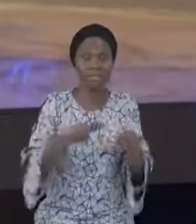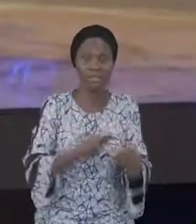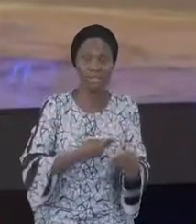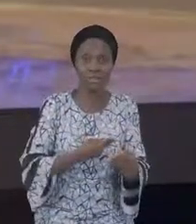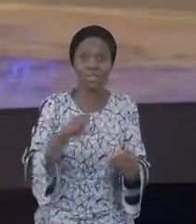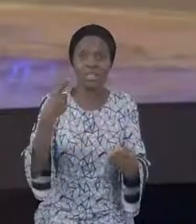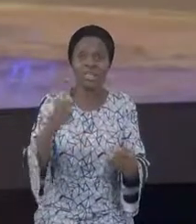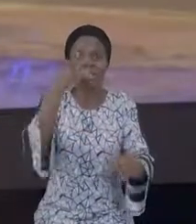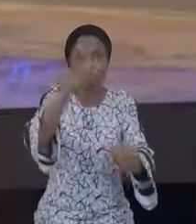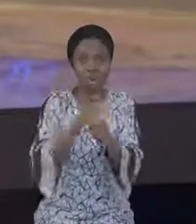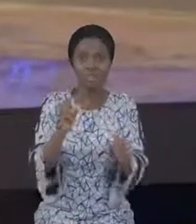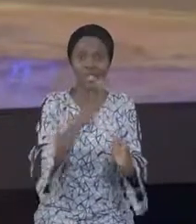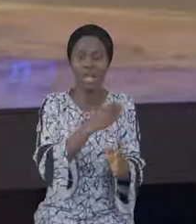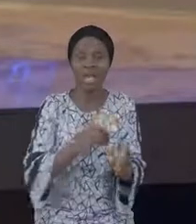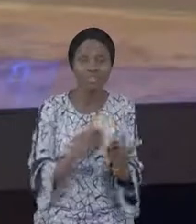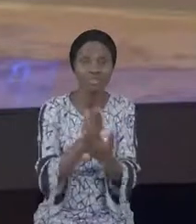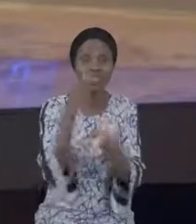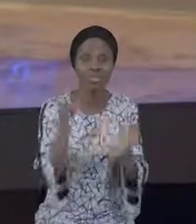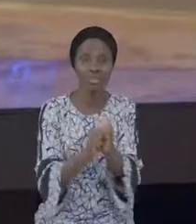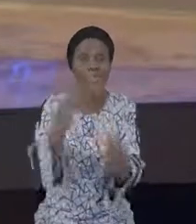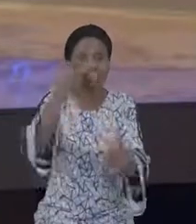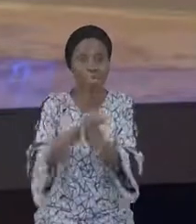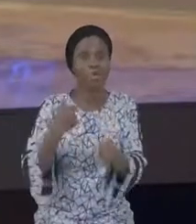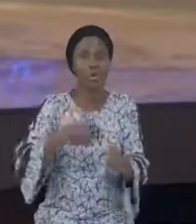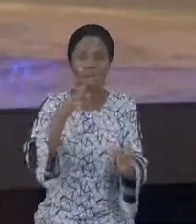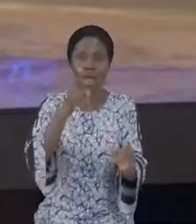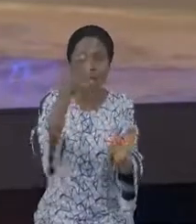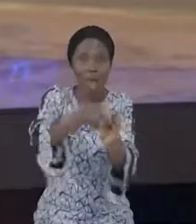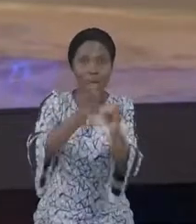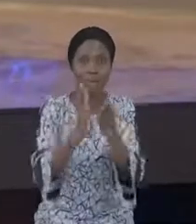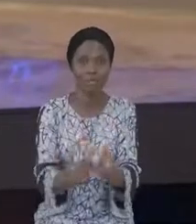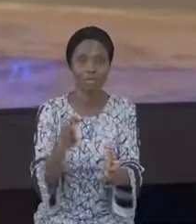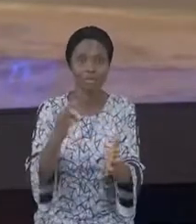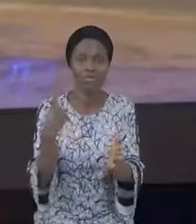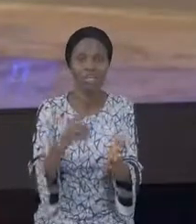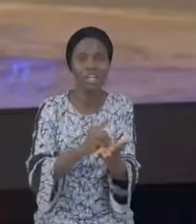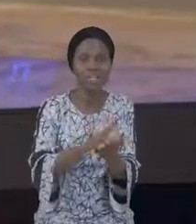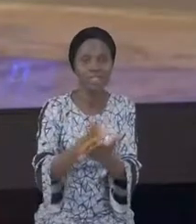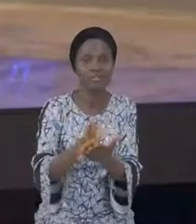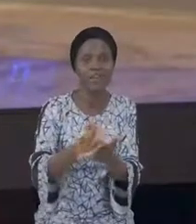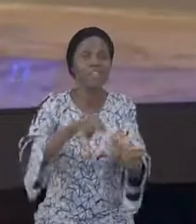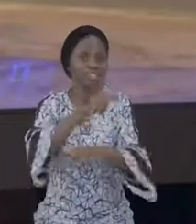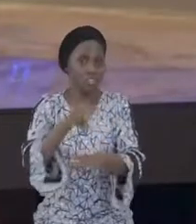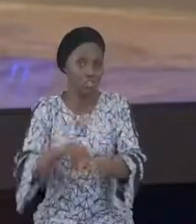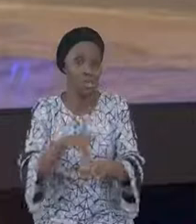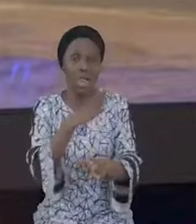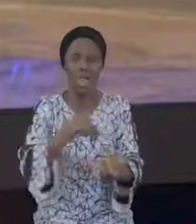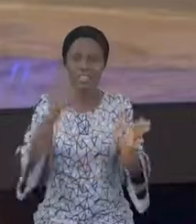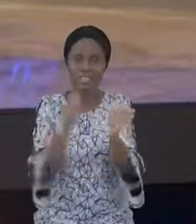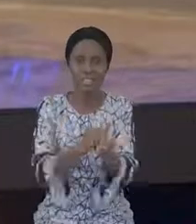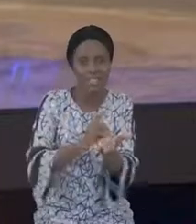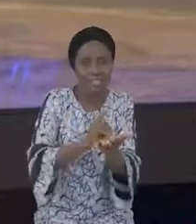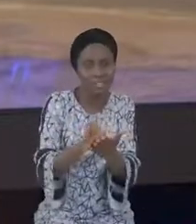promesses, nous sommes participants de la nature divine. Et cette nature divine peut commencer